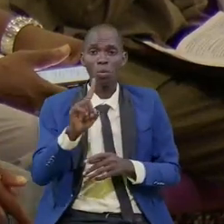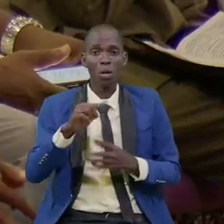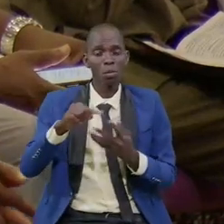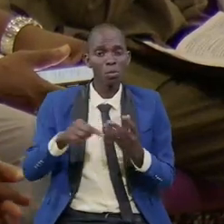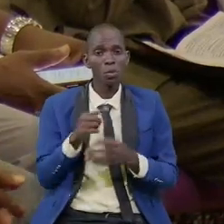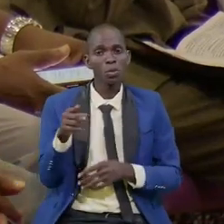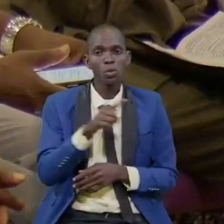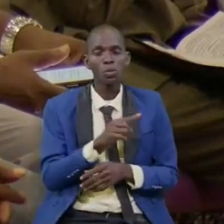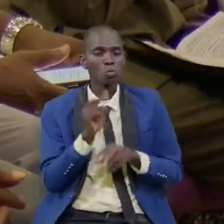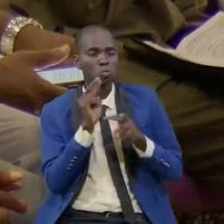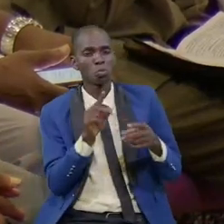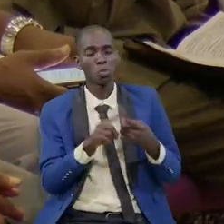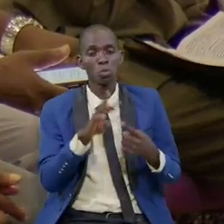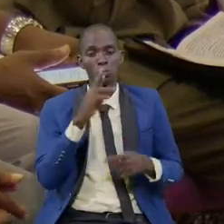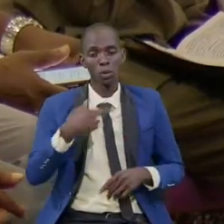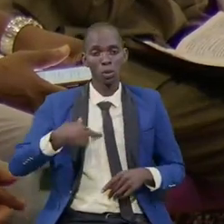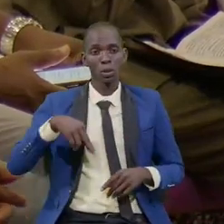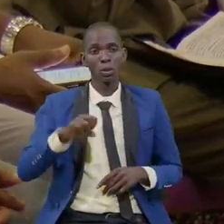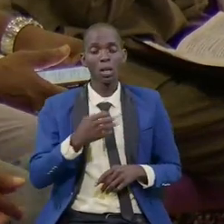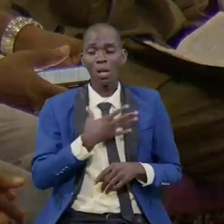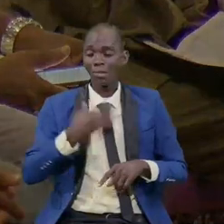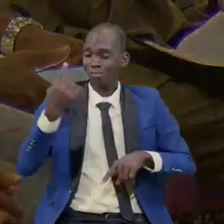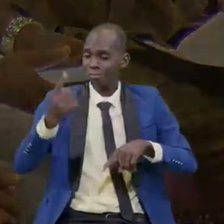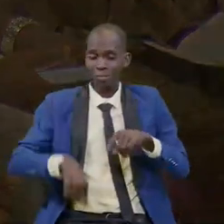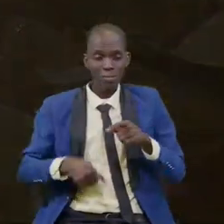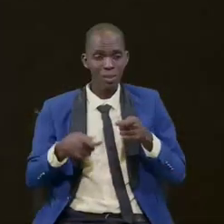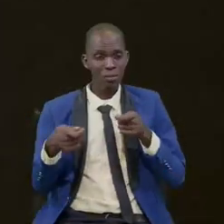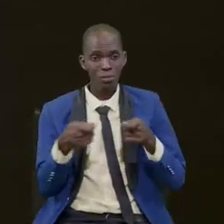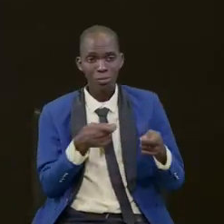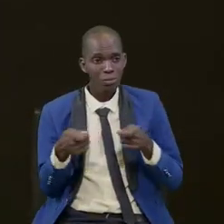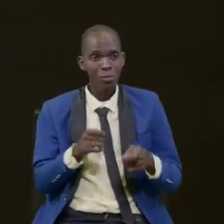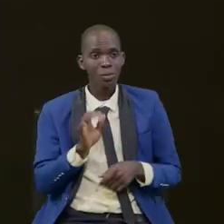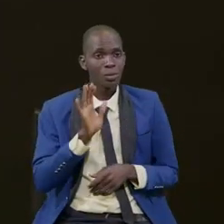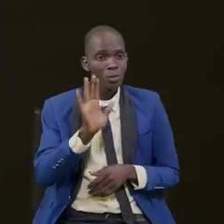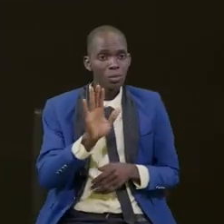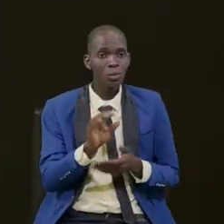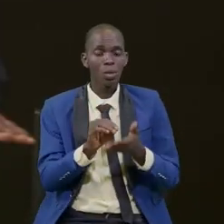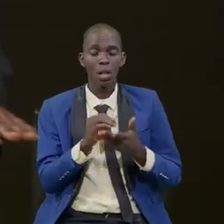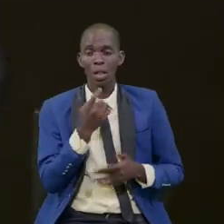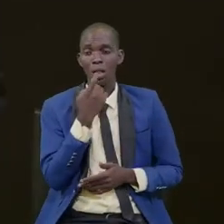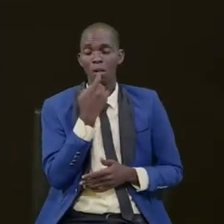être religieux sans tenir sa langue en bride,